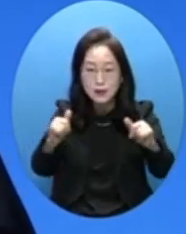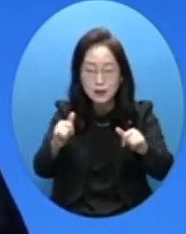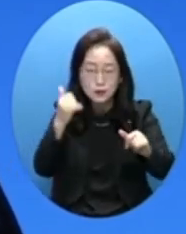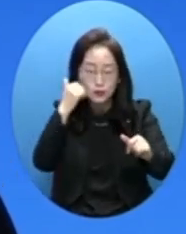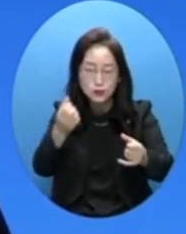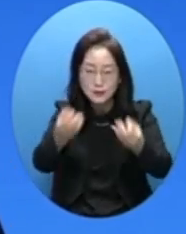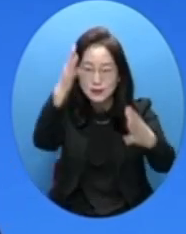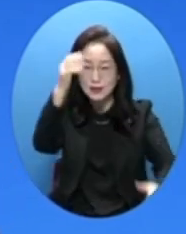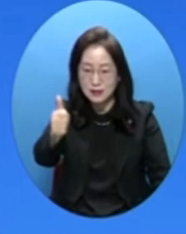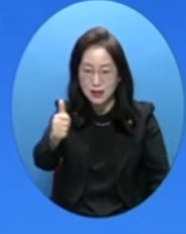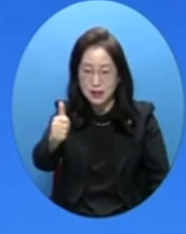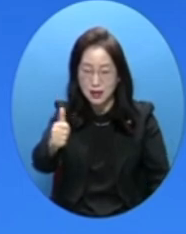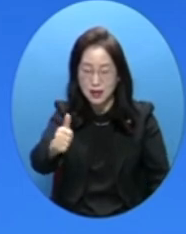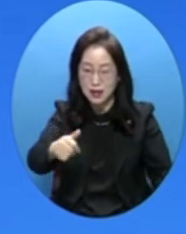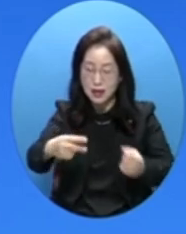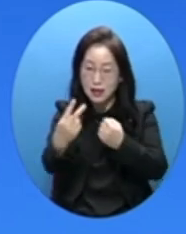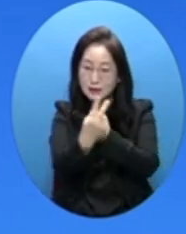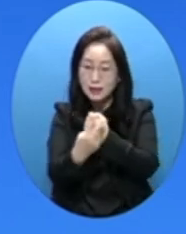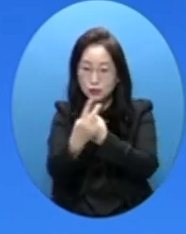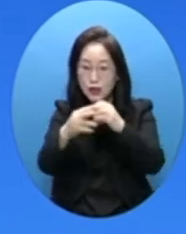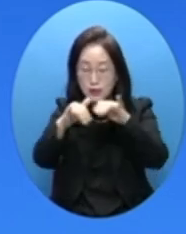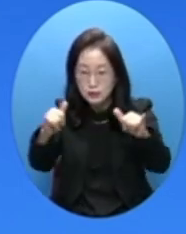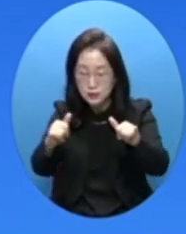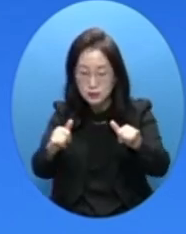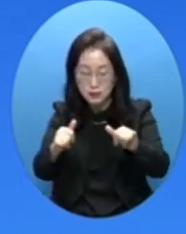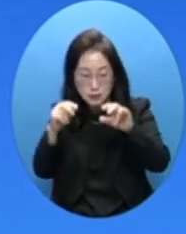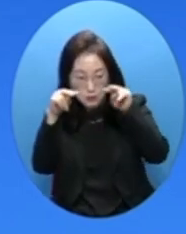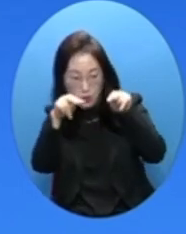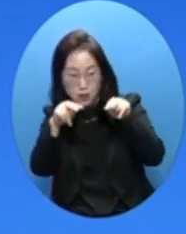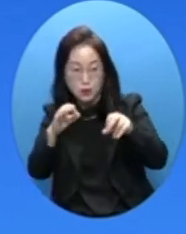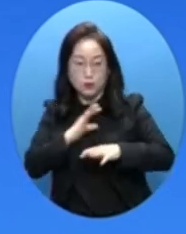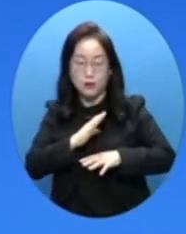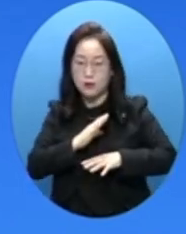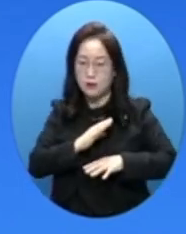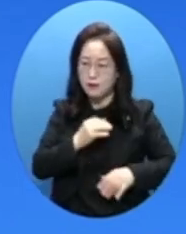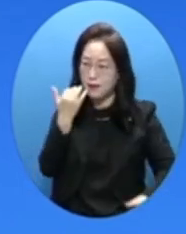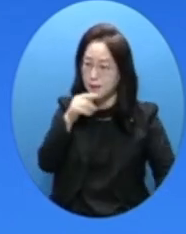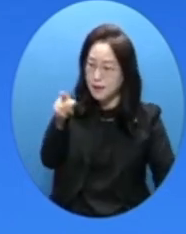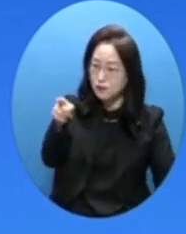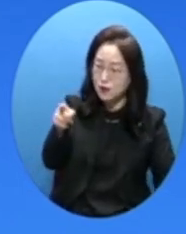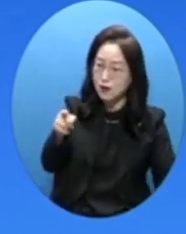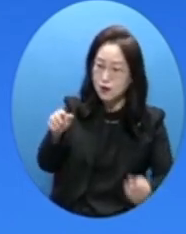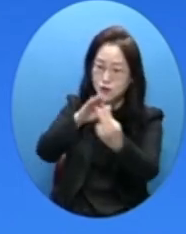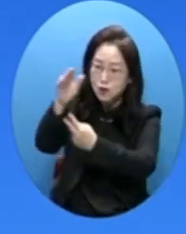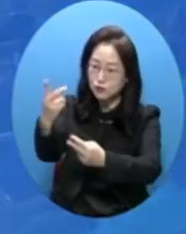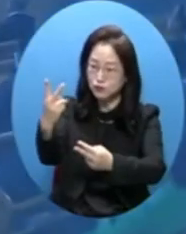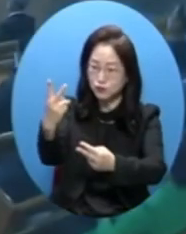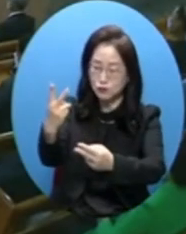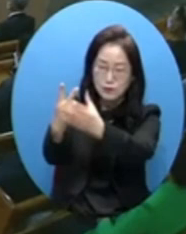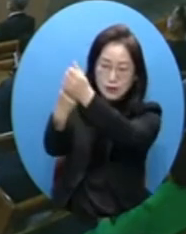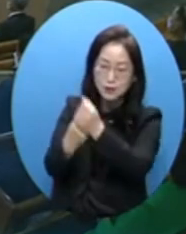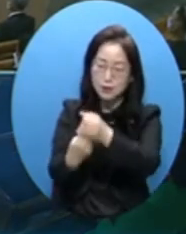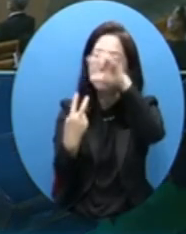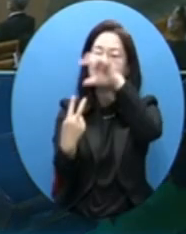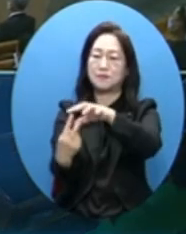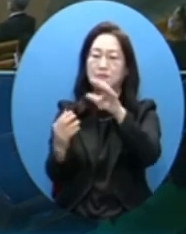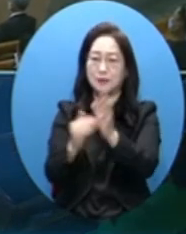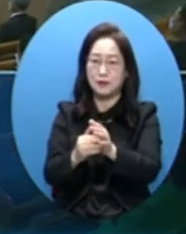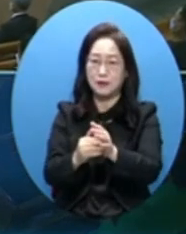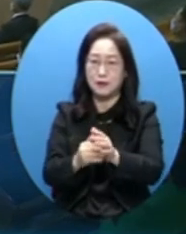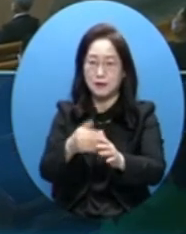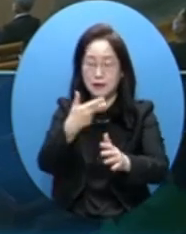제사장과 사두개인들이 놀래서 베드로와 요한을 붙잡아 감옥에 가두었습니다. 사도행전 4장